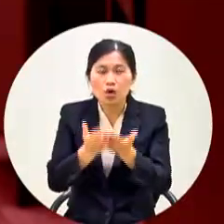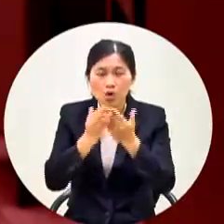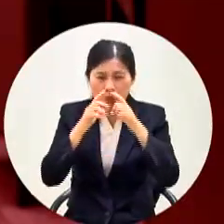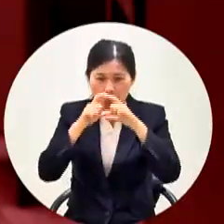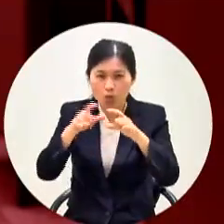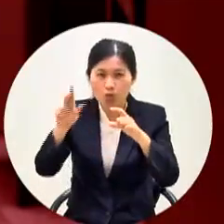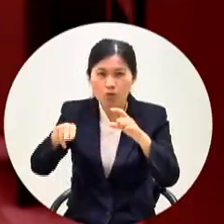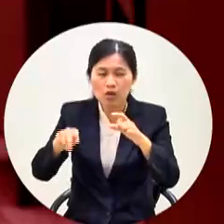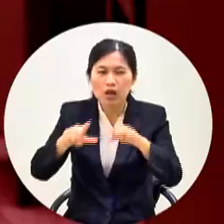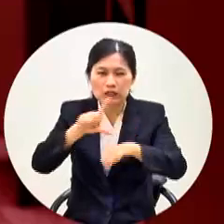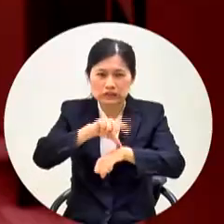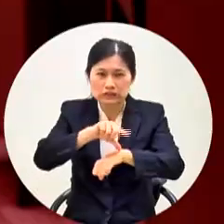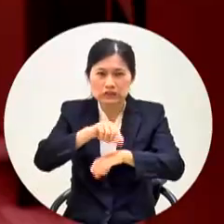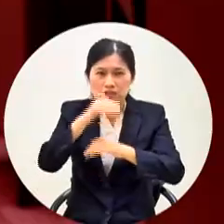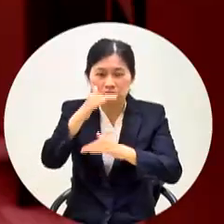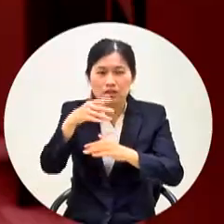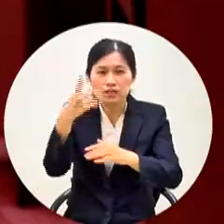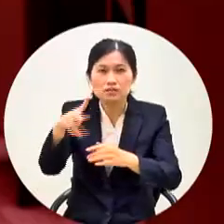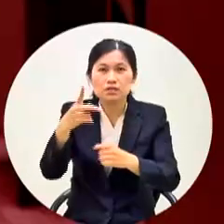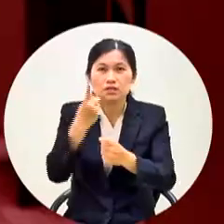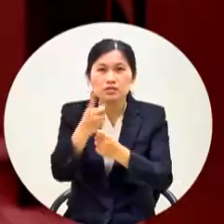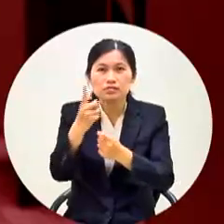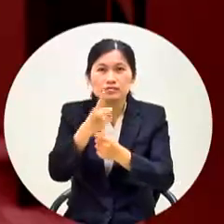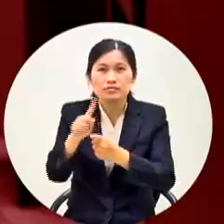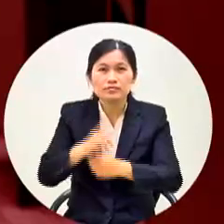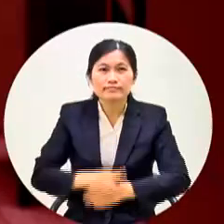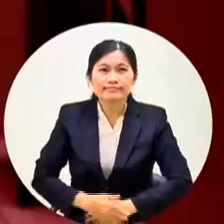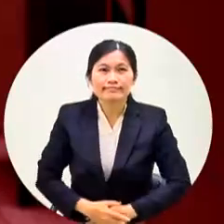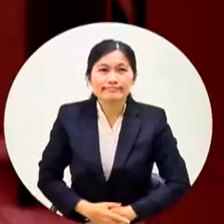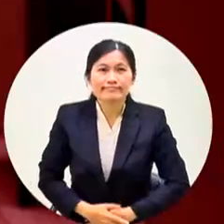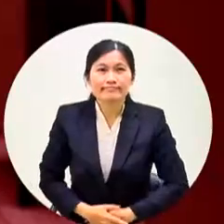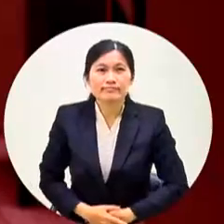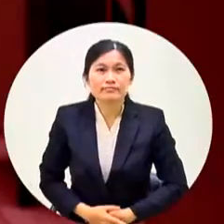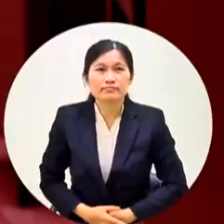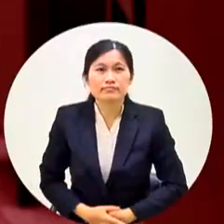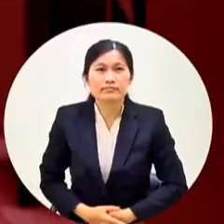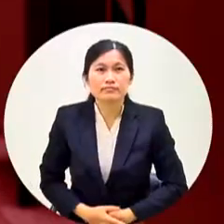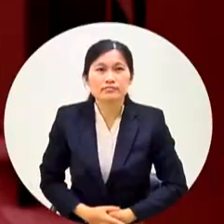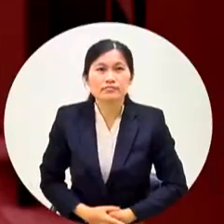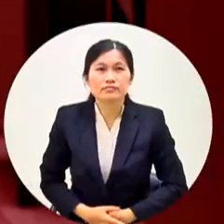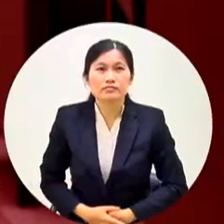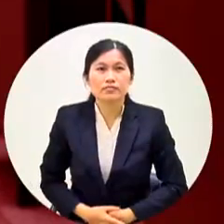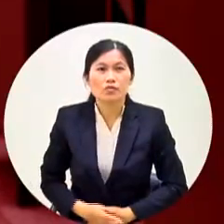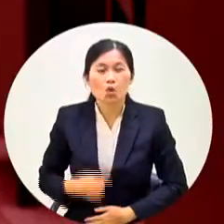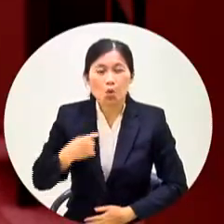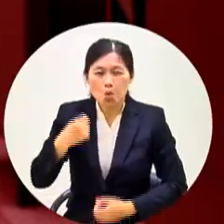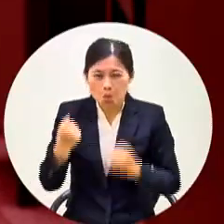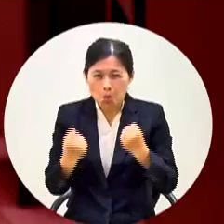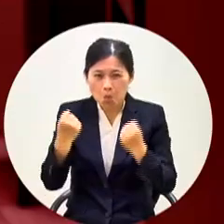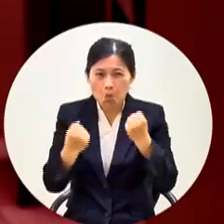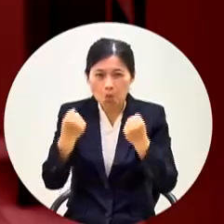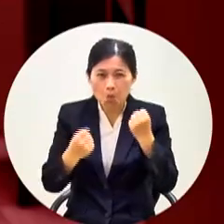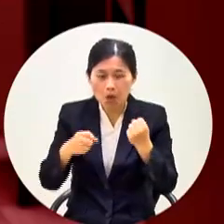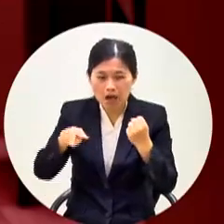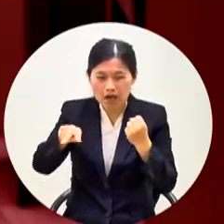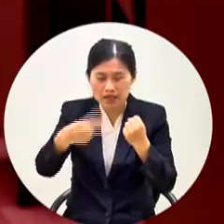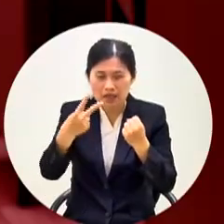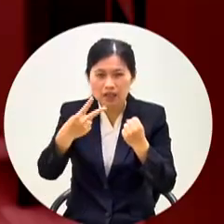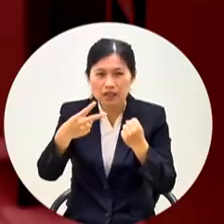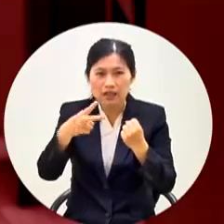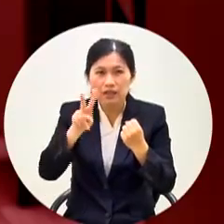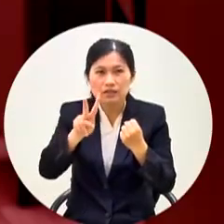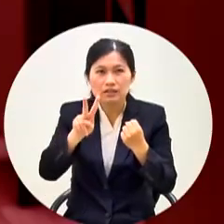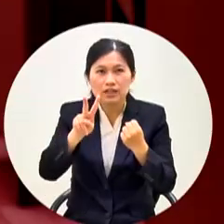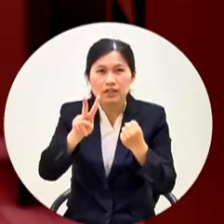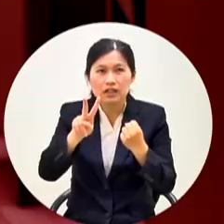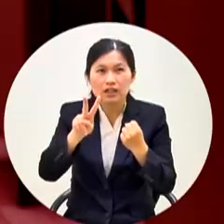系，在一分钟就好。因为我是开200多公里才来这个地方。 在五分钟，在